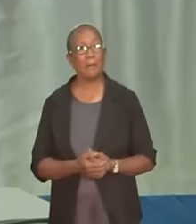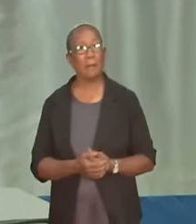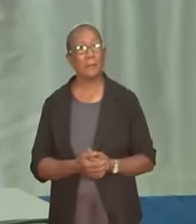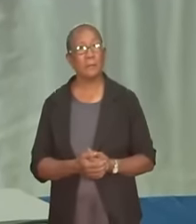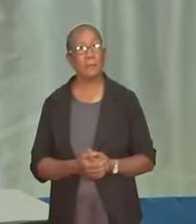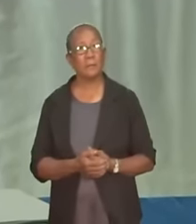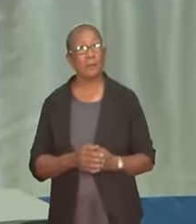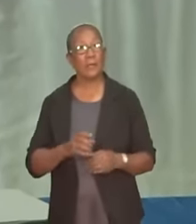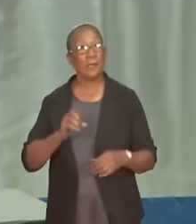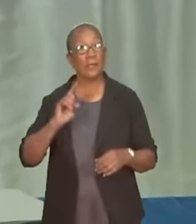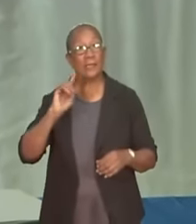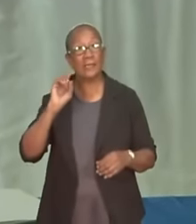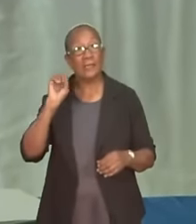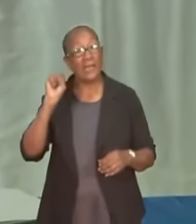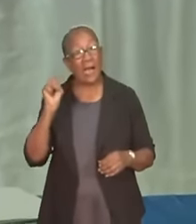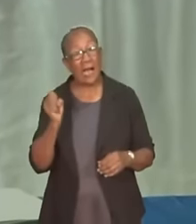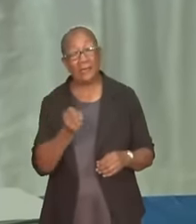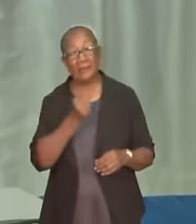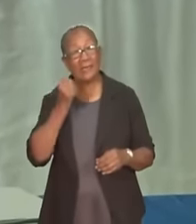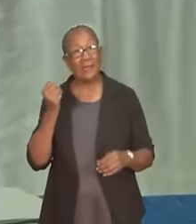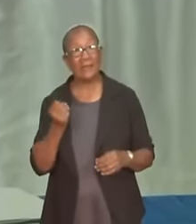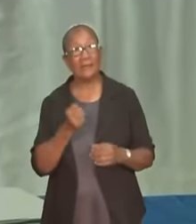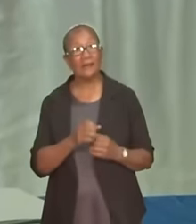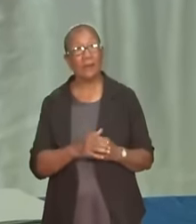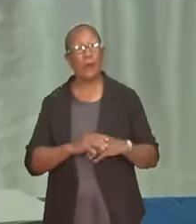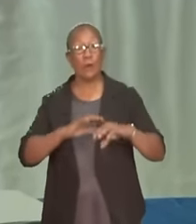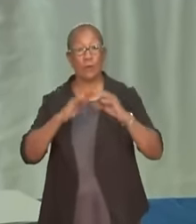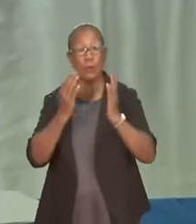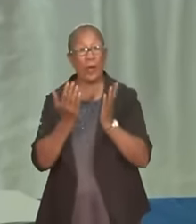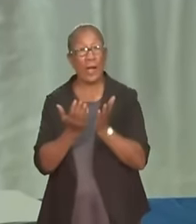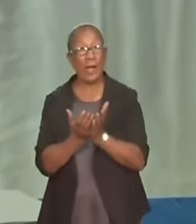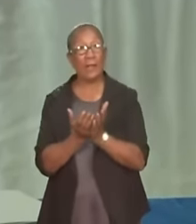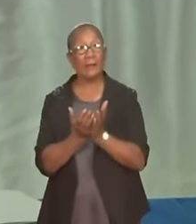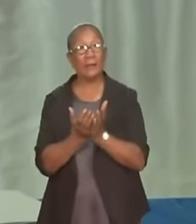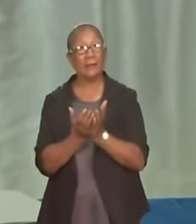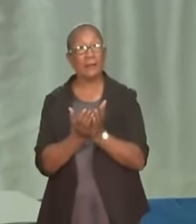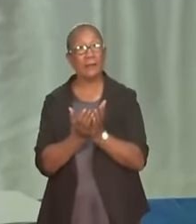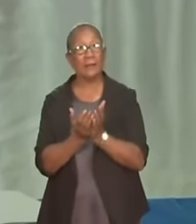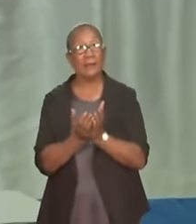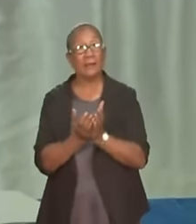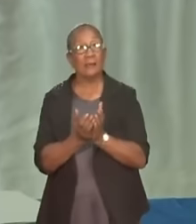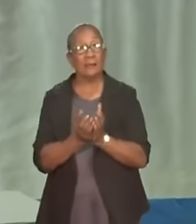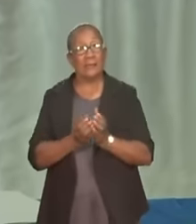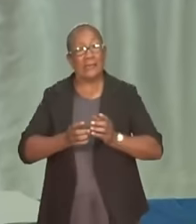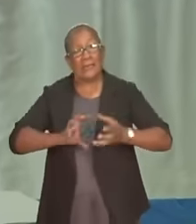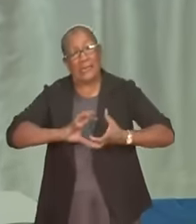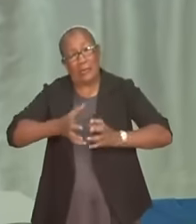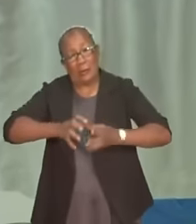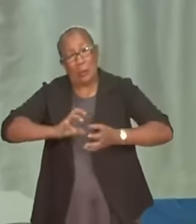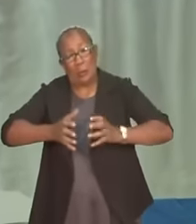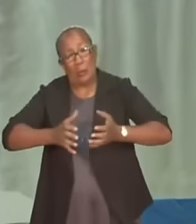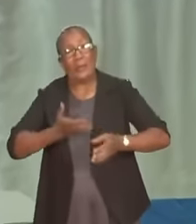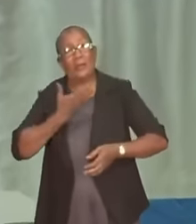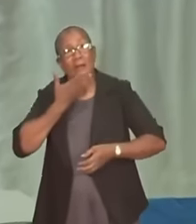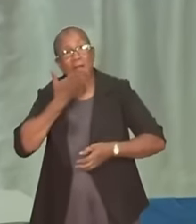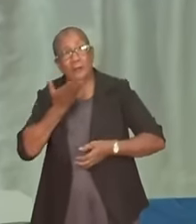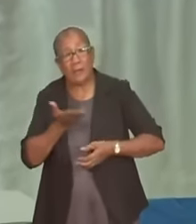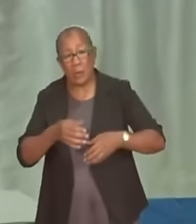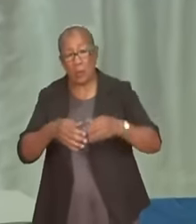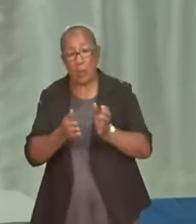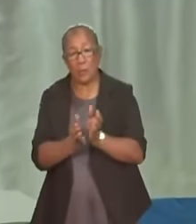zou je niet altijd voor elk ingewikkeld vraagstuk een presidentiële commissie hoeven te